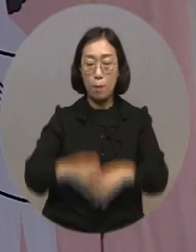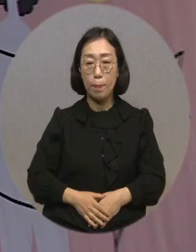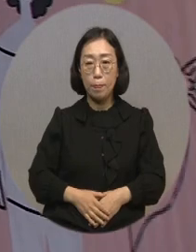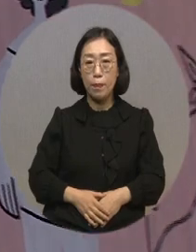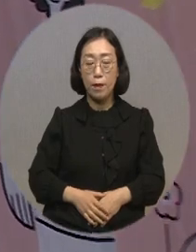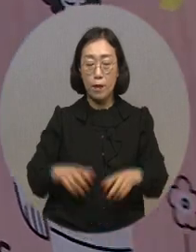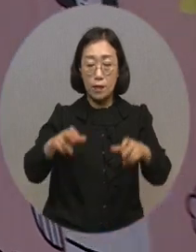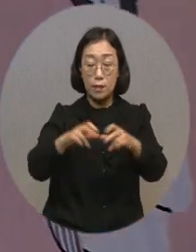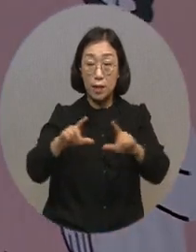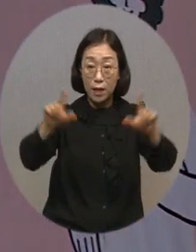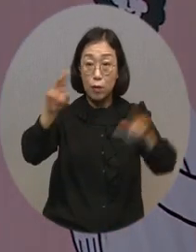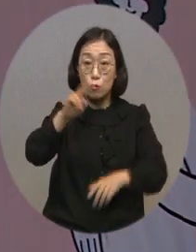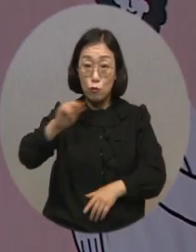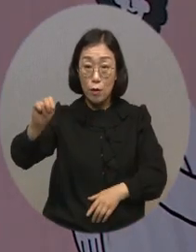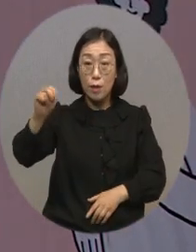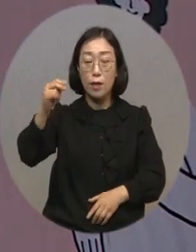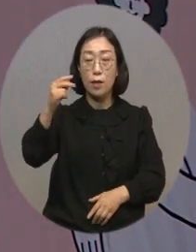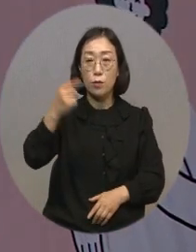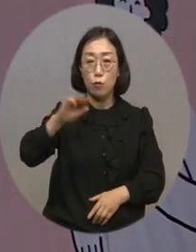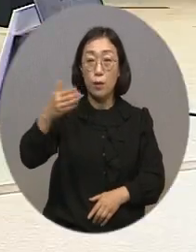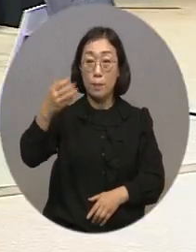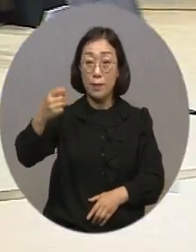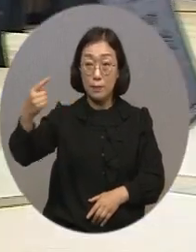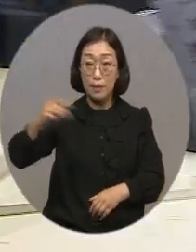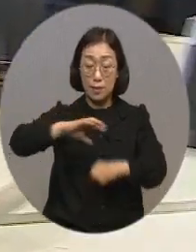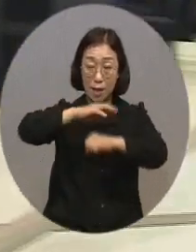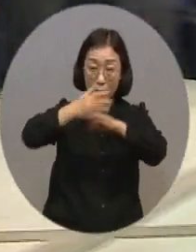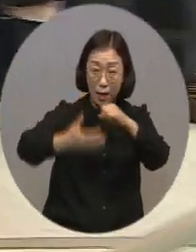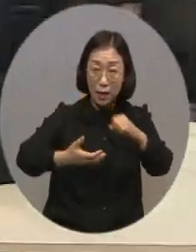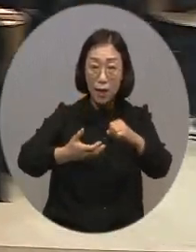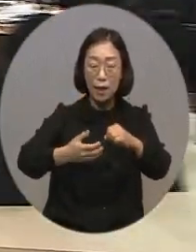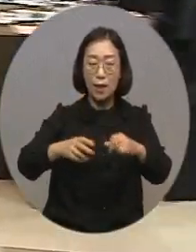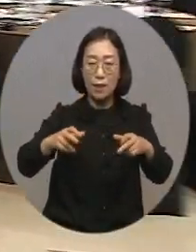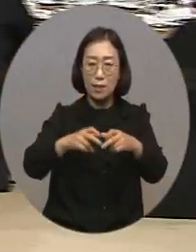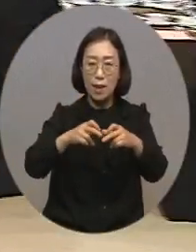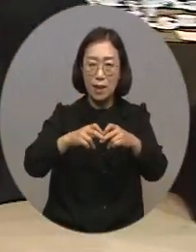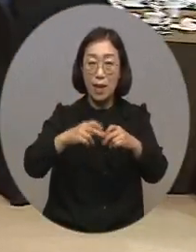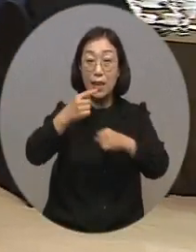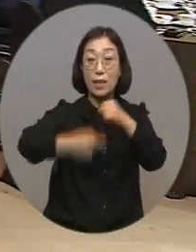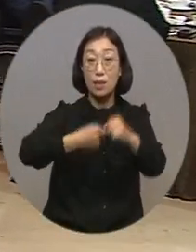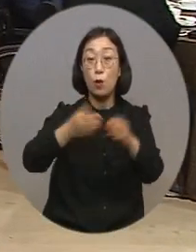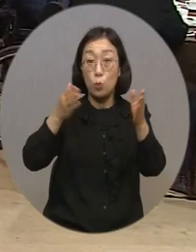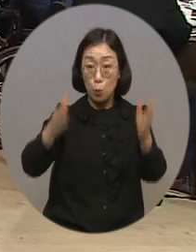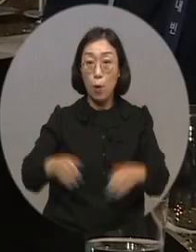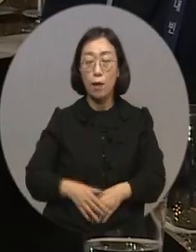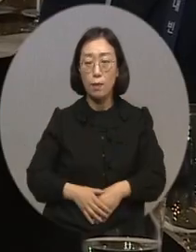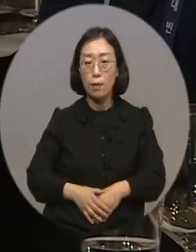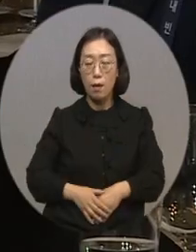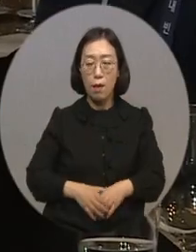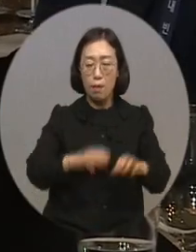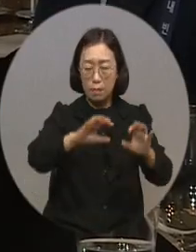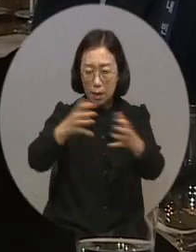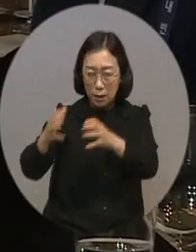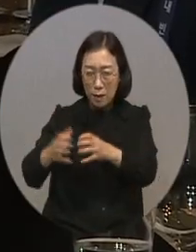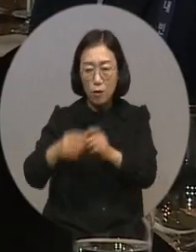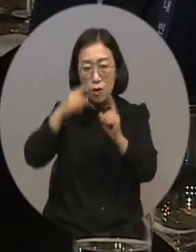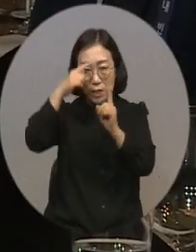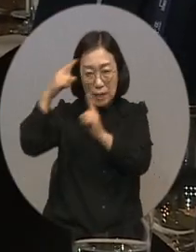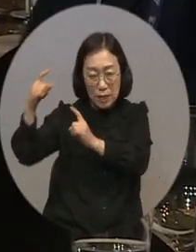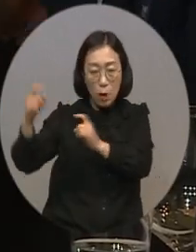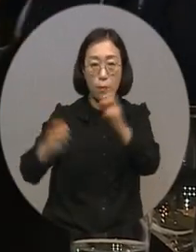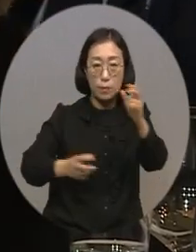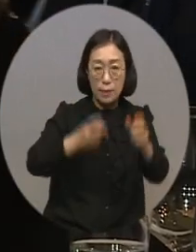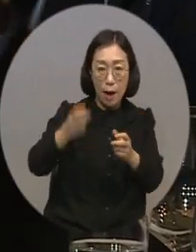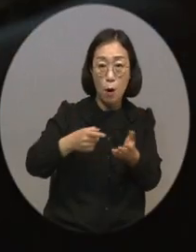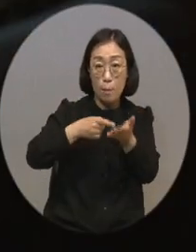장애인의 날은 유엔이 1981년에 세계 장애인의 해로 선포하고 세계 모든 국가에서 기념 사업을 추진하도록